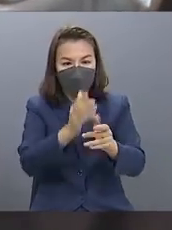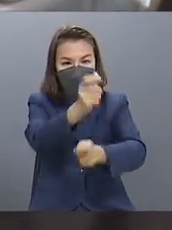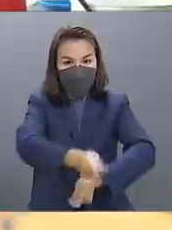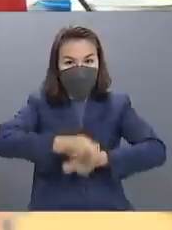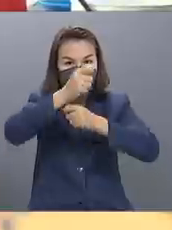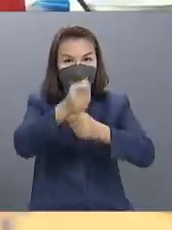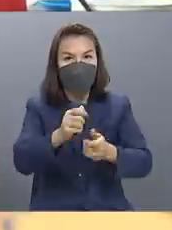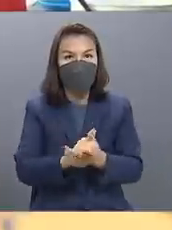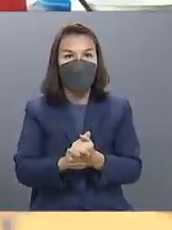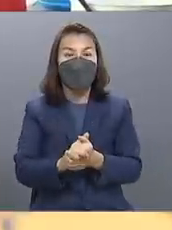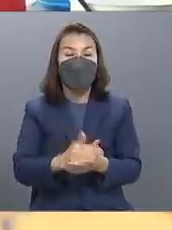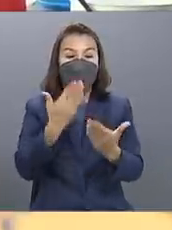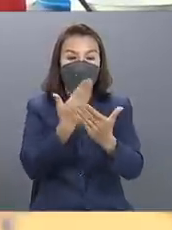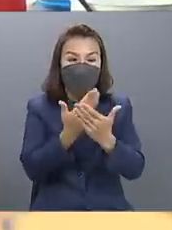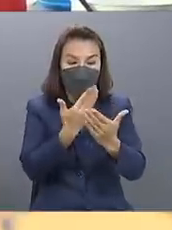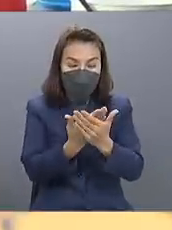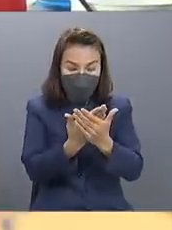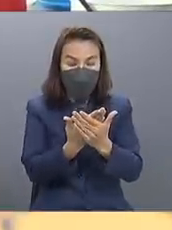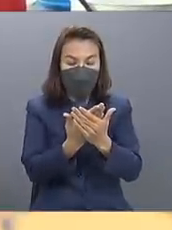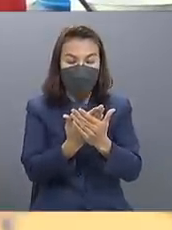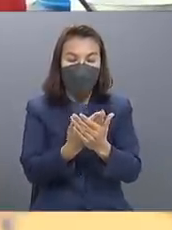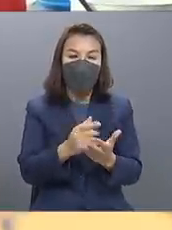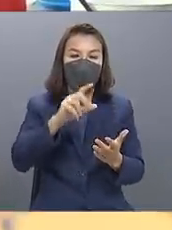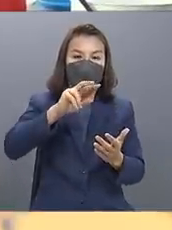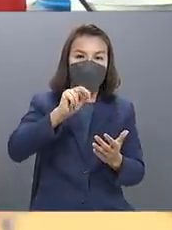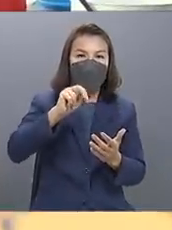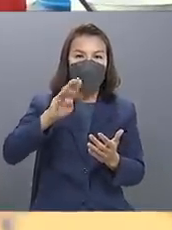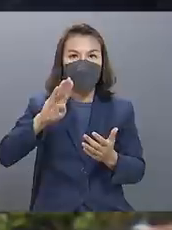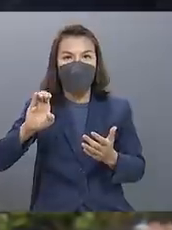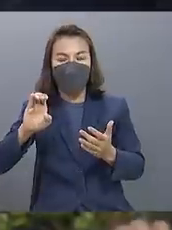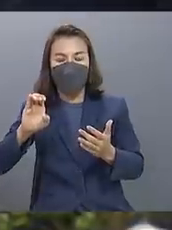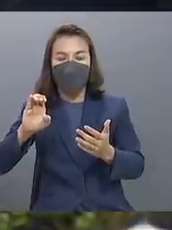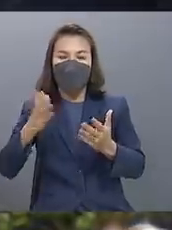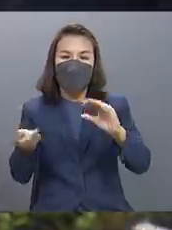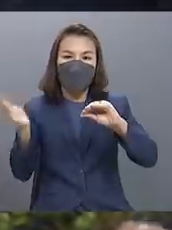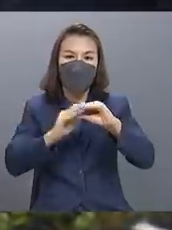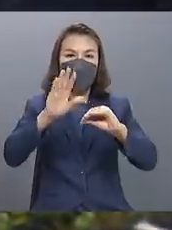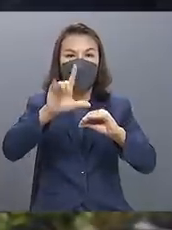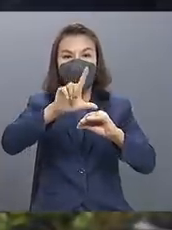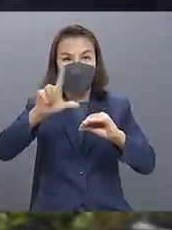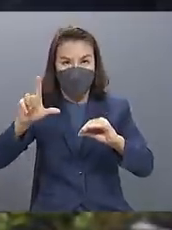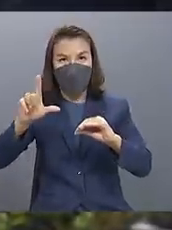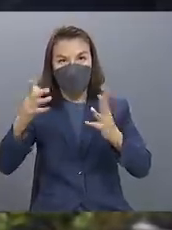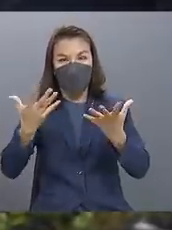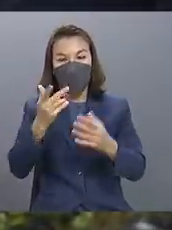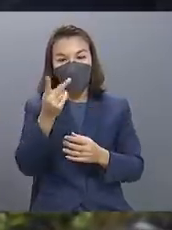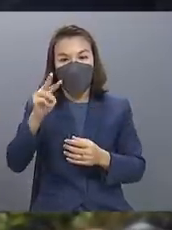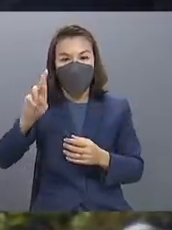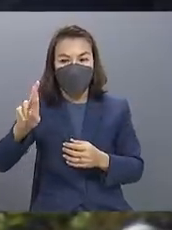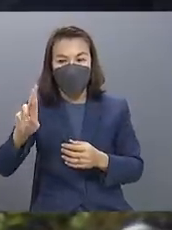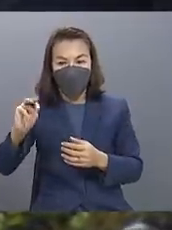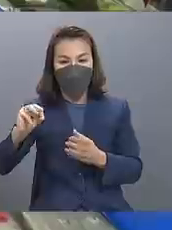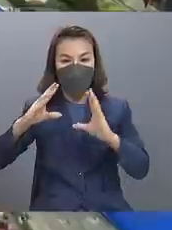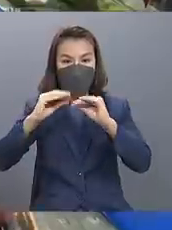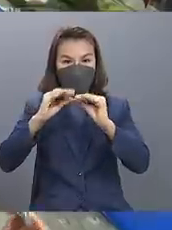เงินการซื้อหนี้เอ็นพีเอจาก 2.5ล้านบาทขยายเป็น 5ล้านบาทนะครับแล้วก็เสนอเข้าที่ประชุมของครมครับแล้วก็ 2หลักคือ